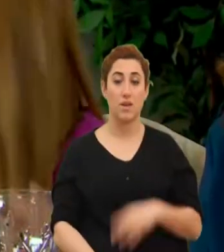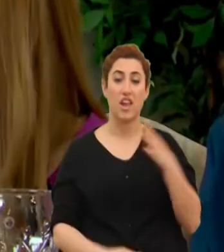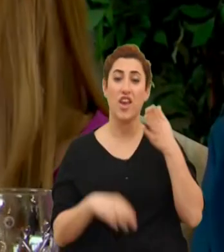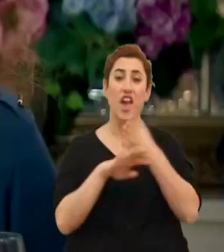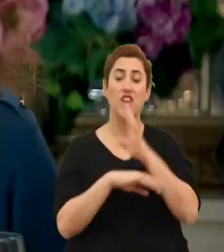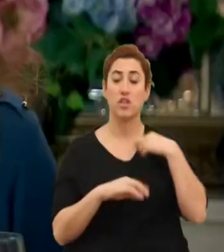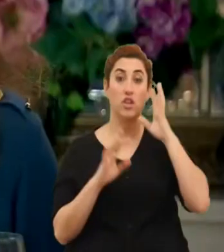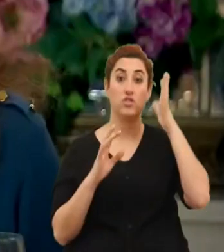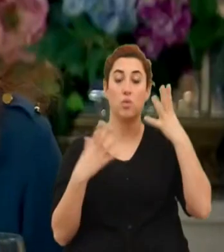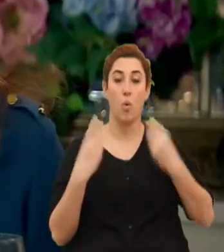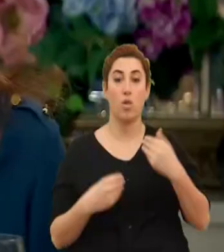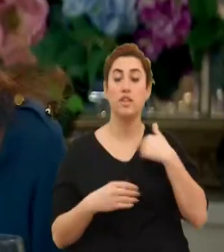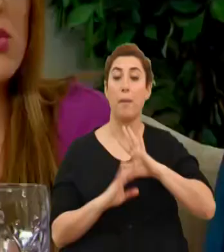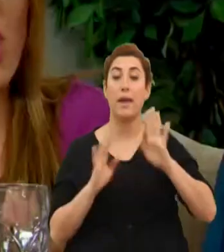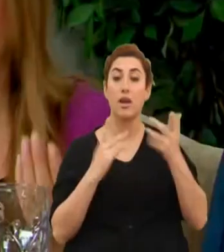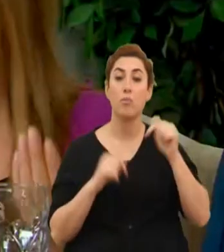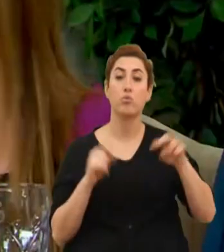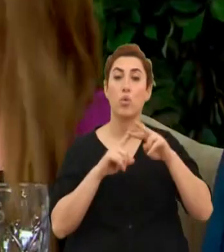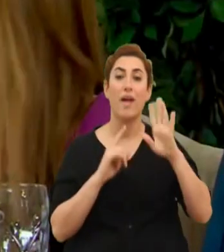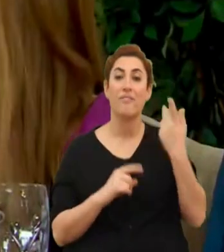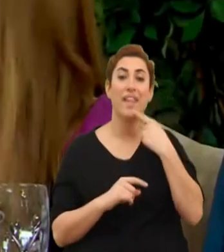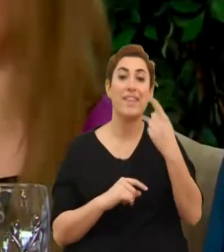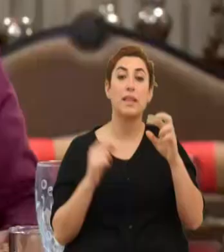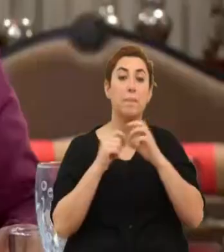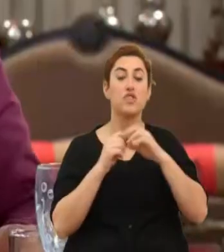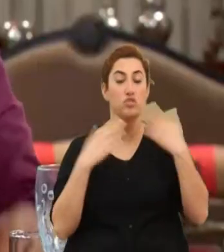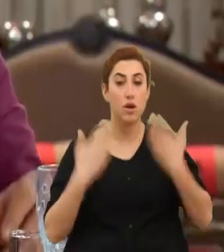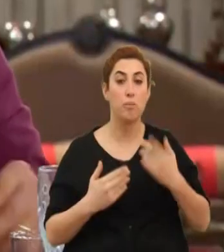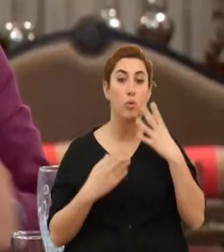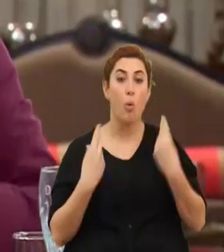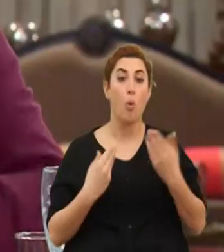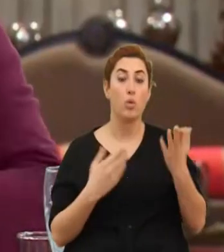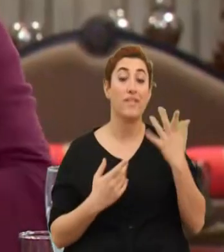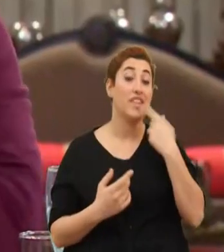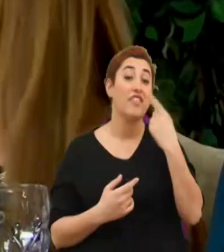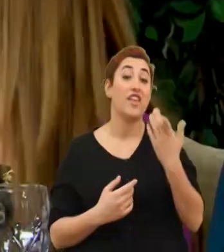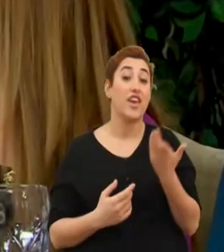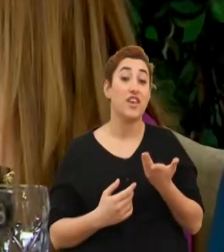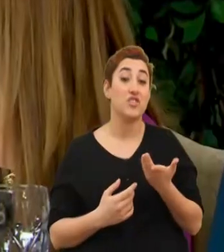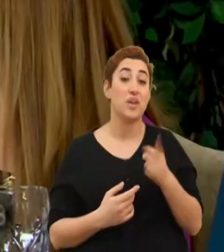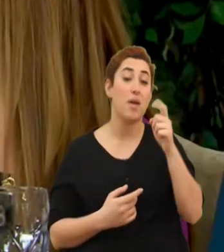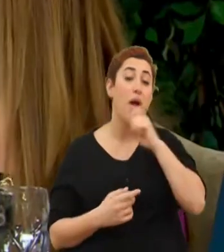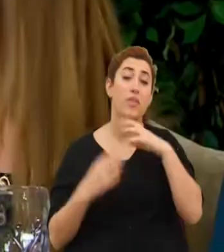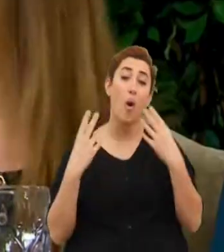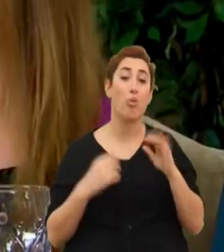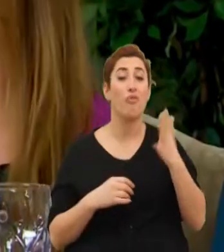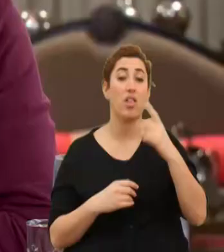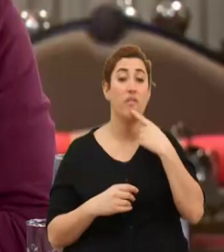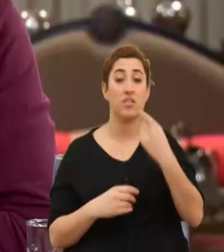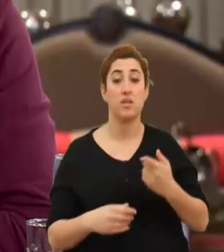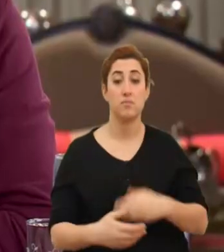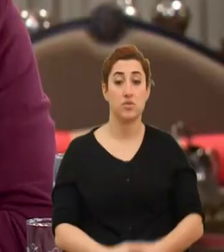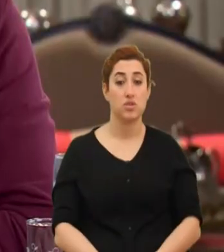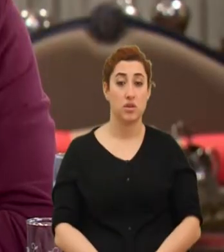Ay, gerçekten çıldıracağım. Hayır yani bu Nurhan ne dedi de Biricik'i ikna etti ya? Ne diyecek hayatım? Bir hata oldu filan